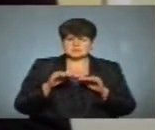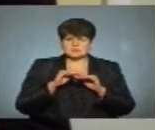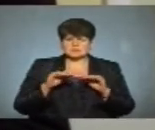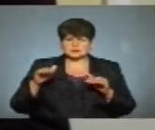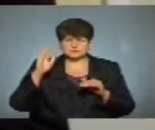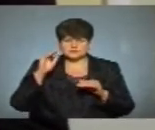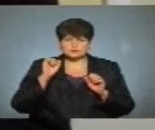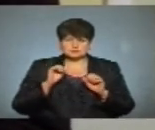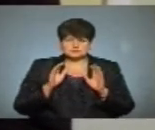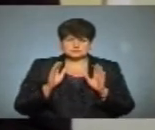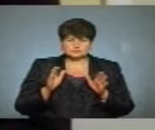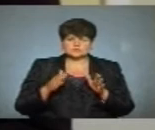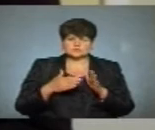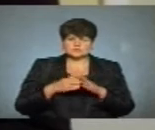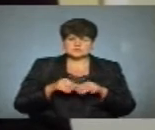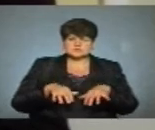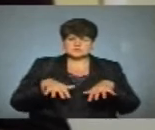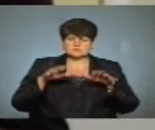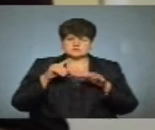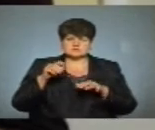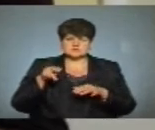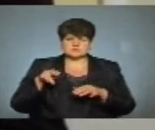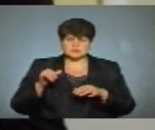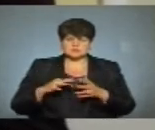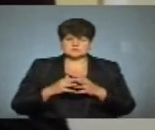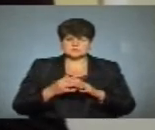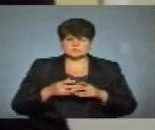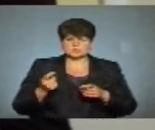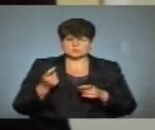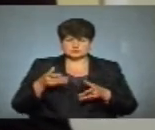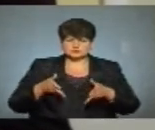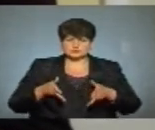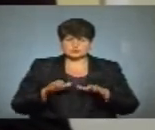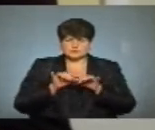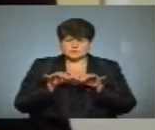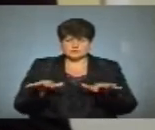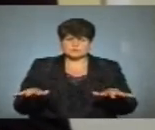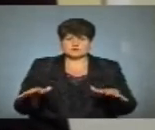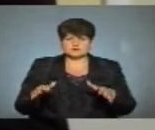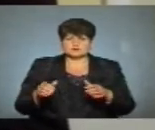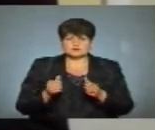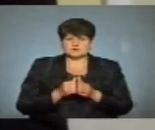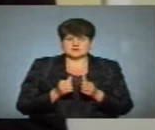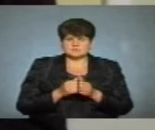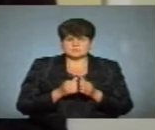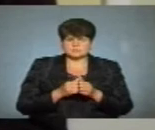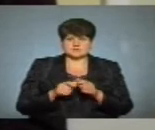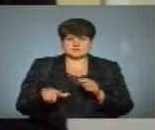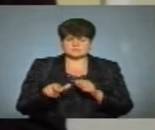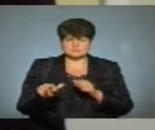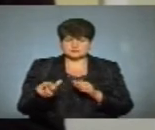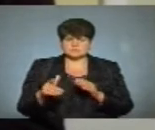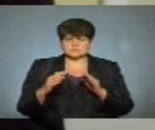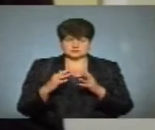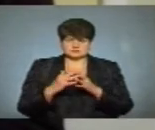можуть призвести до затоплення заплав сільськогосподарських угідь, значне затоплення об'єктів прирічкової інфраструктури і також